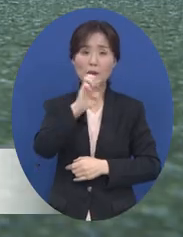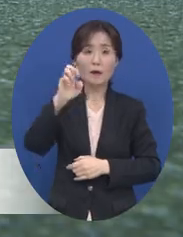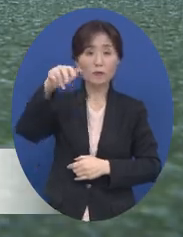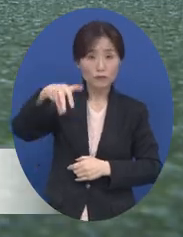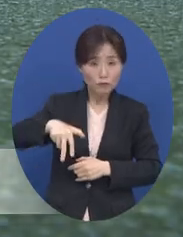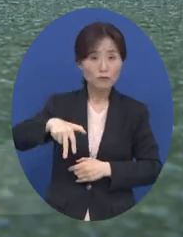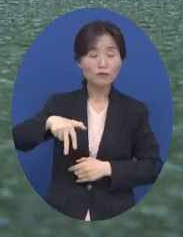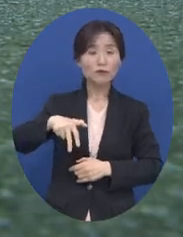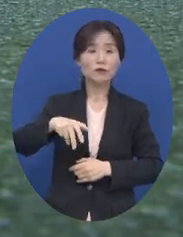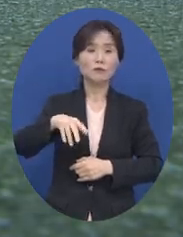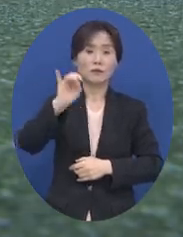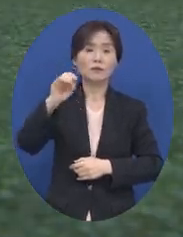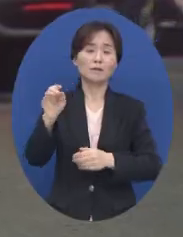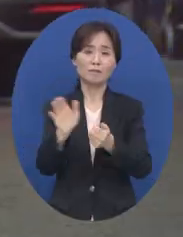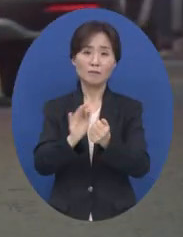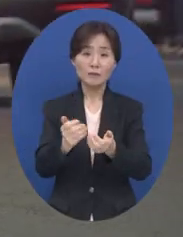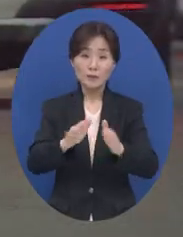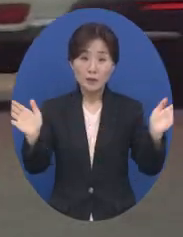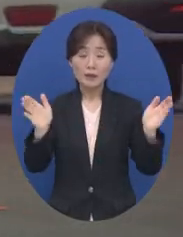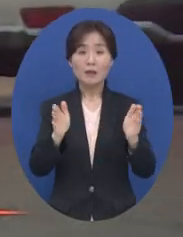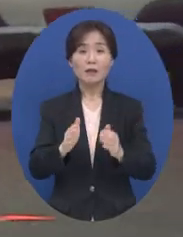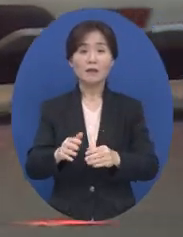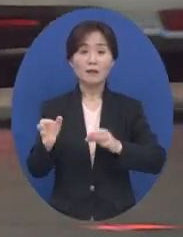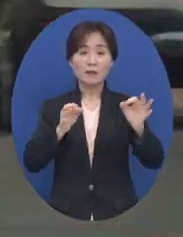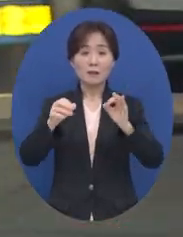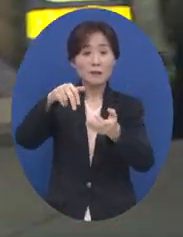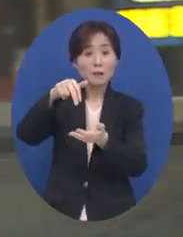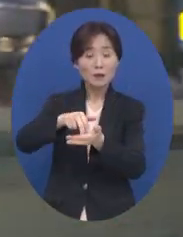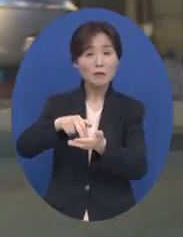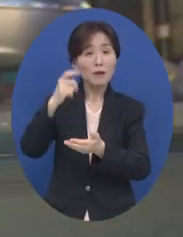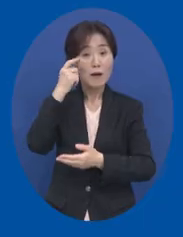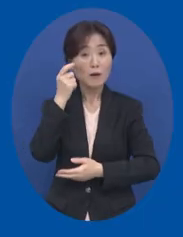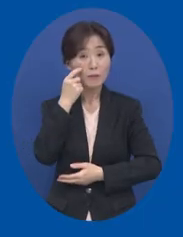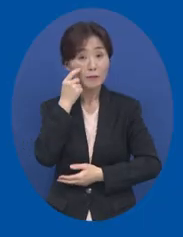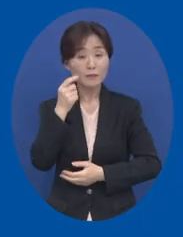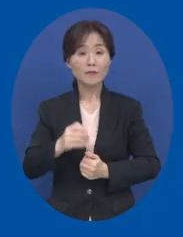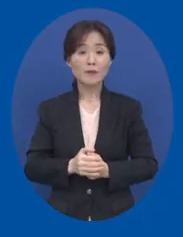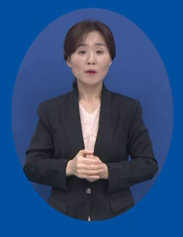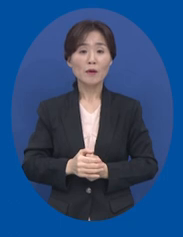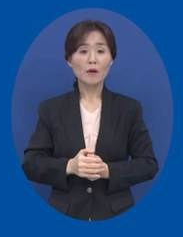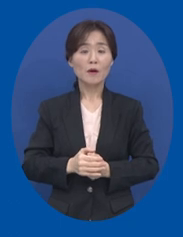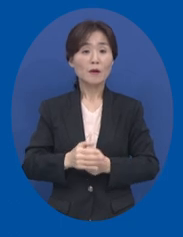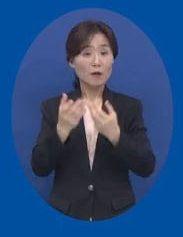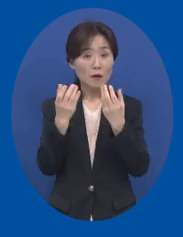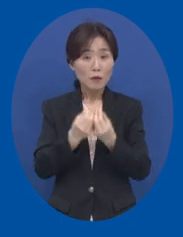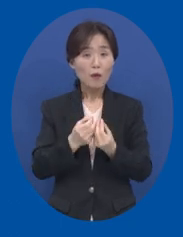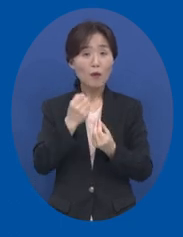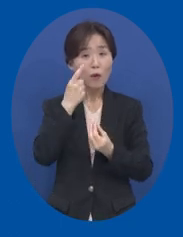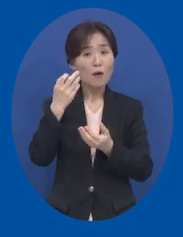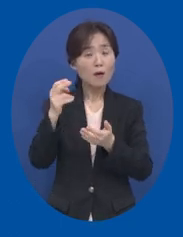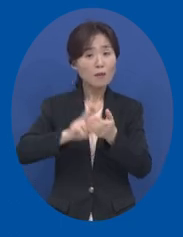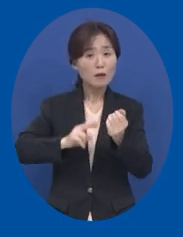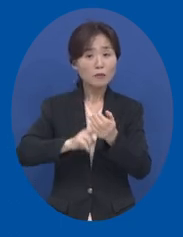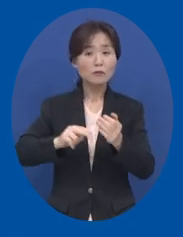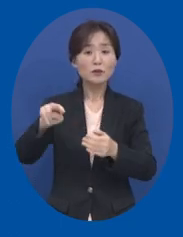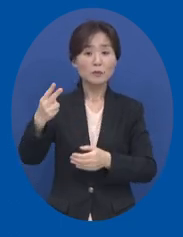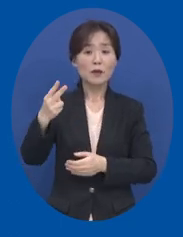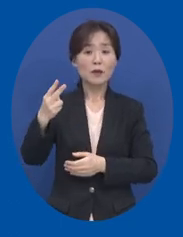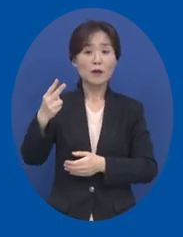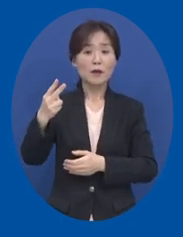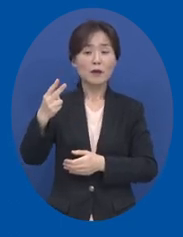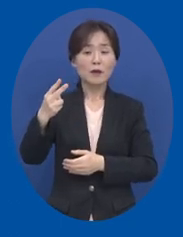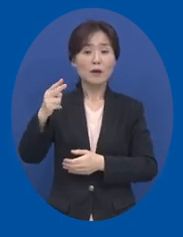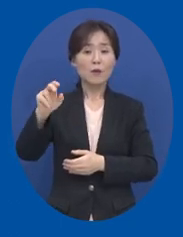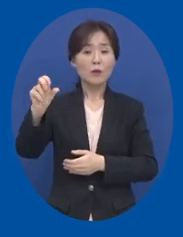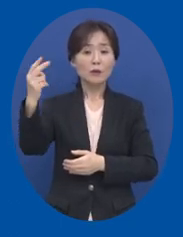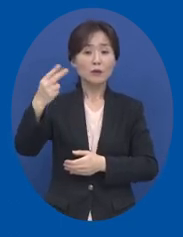서비스가 열리는데요. 우선 장사하는 상인 입장에서 짚어봤습니다. 월 매출 2,500만 원이 나는 배달 장사를 하는